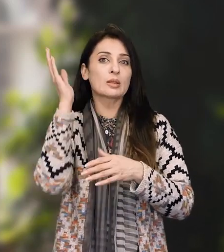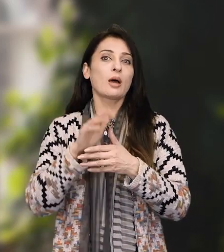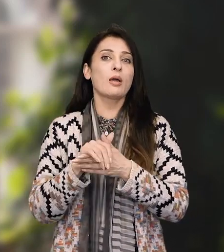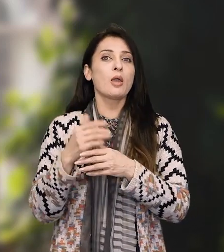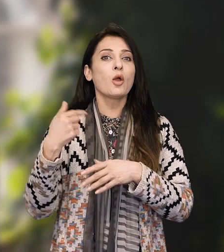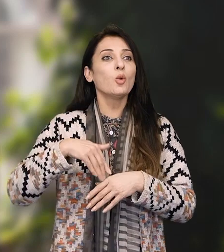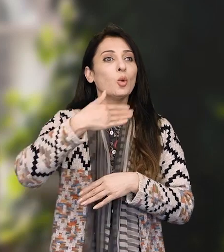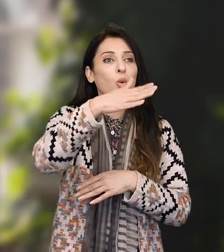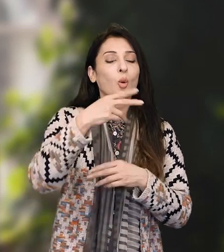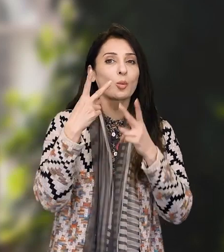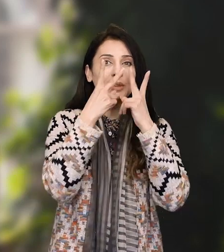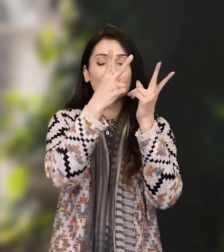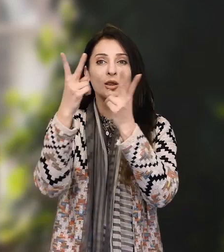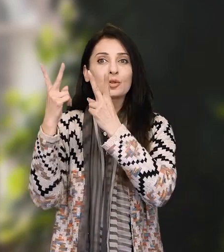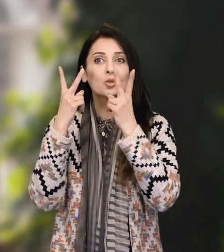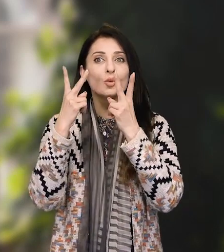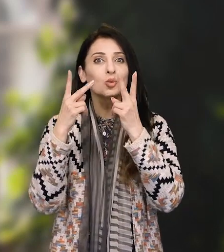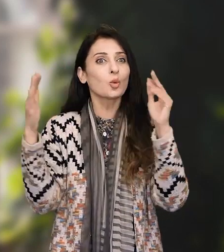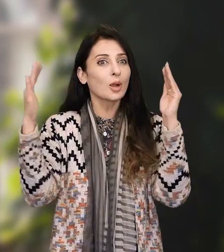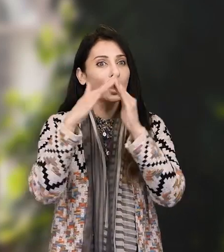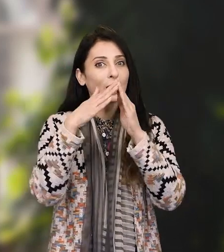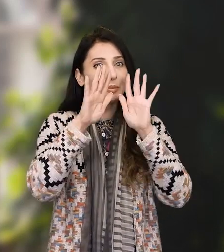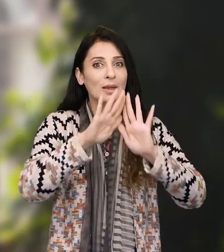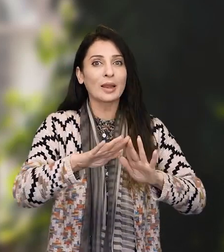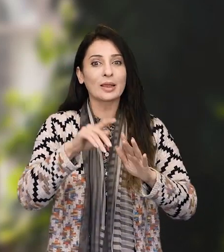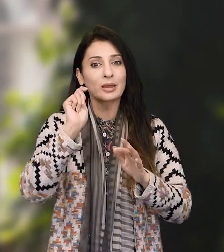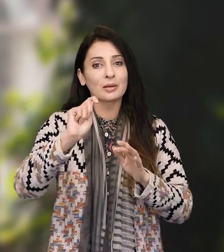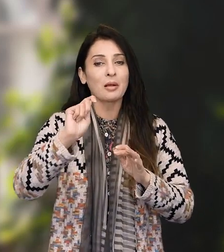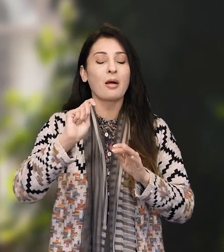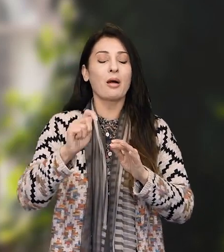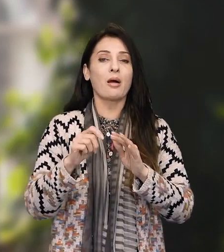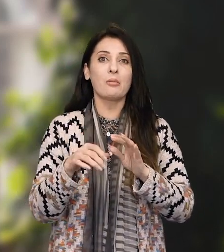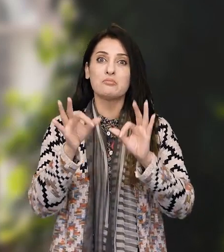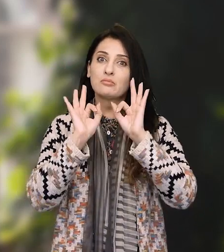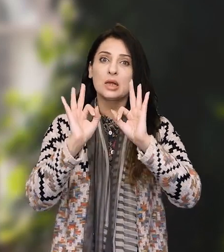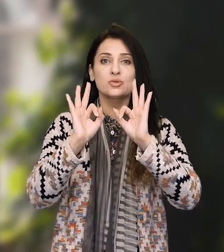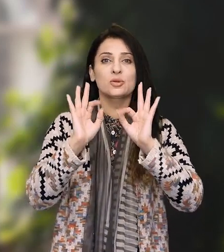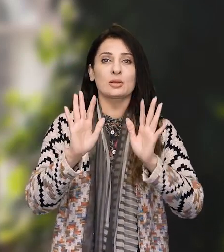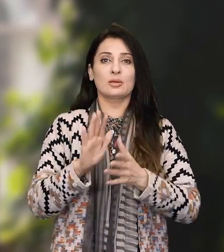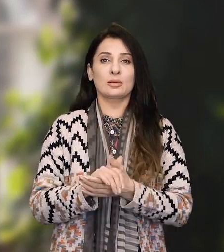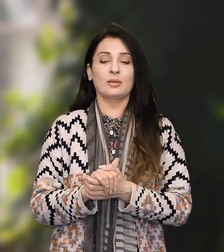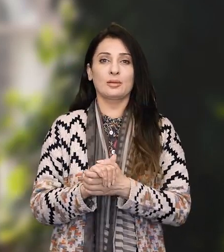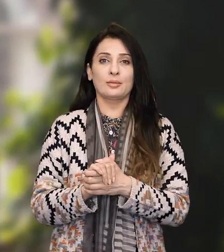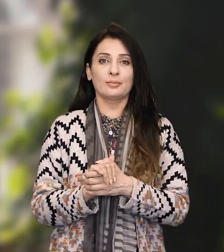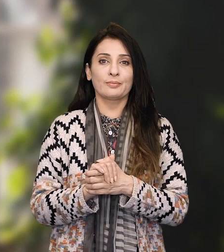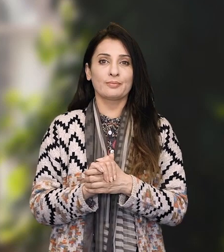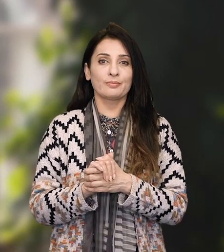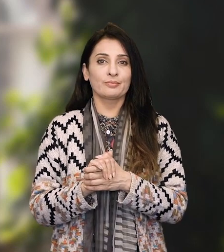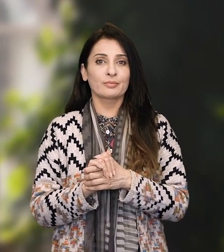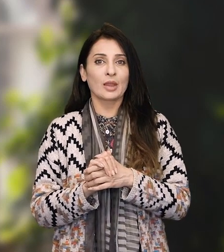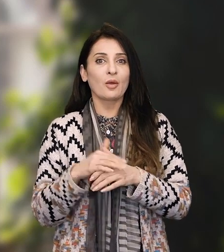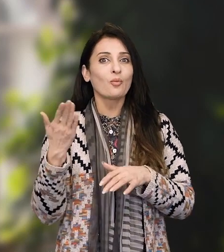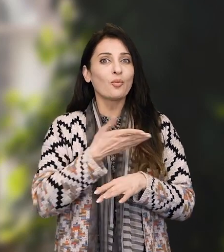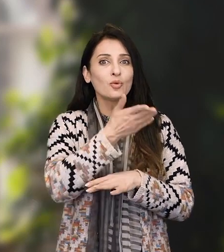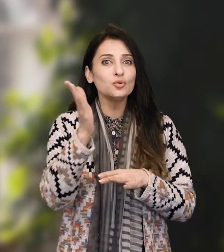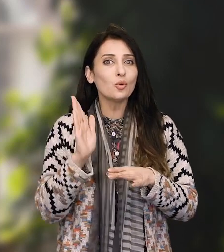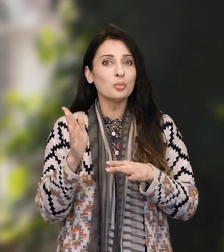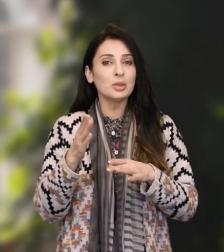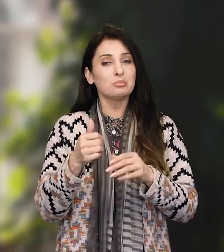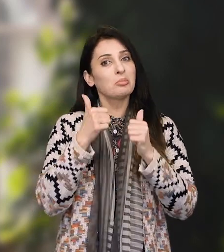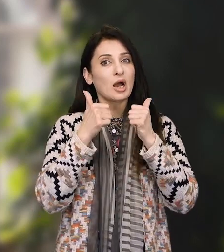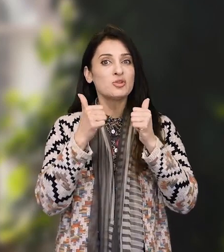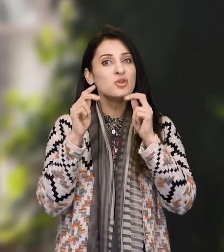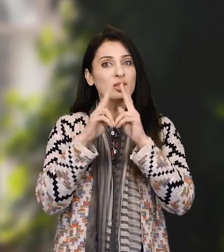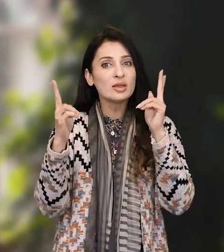who are doing amazing work, जो work from home कर रहे हैं, वो घर से इतना अच्छा काम कर रहे हैं कि you know, and they